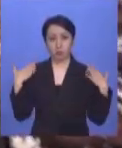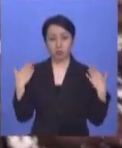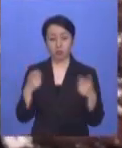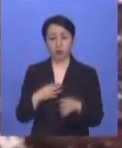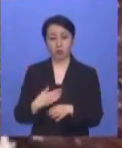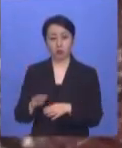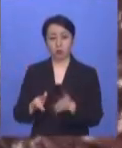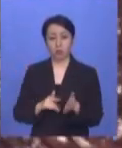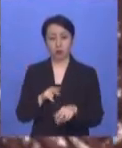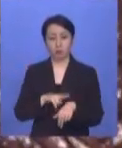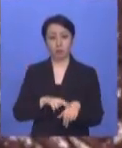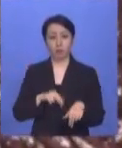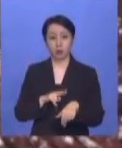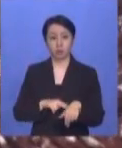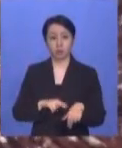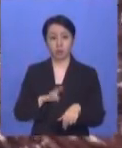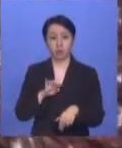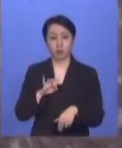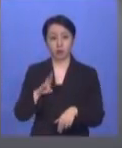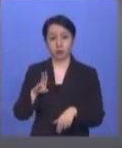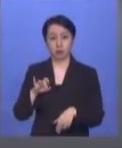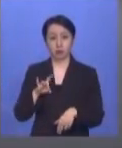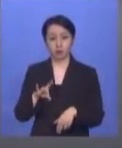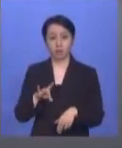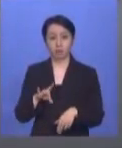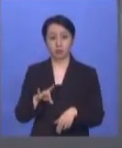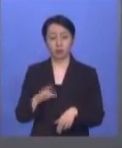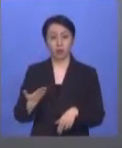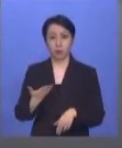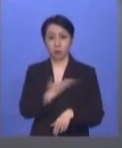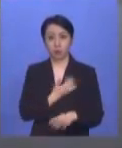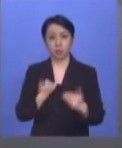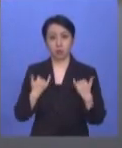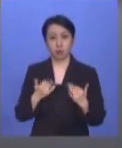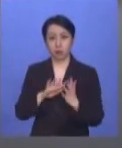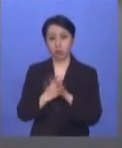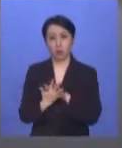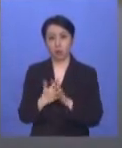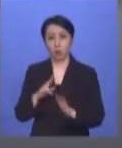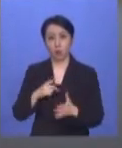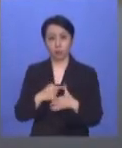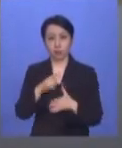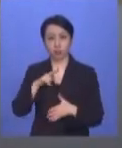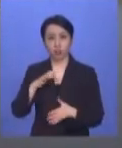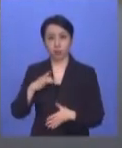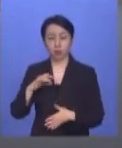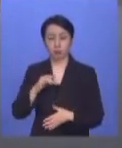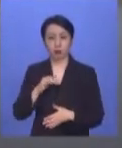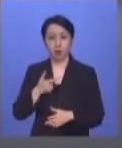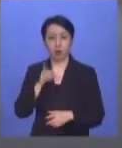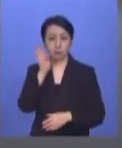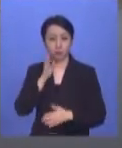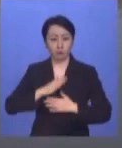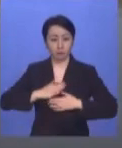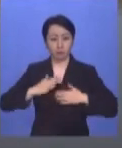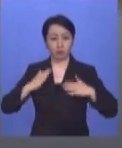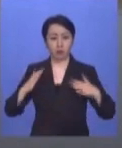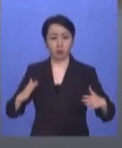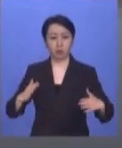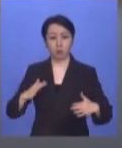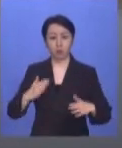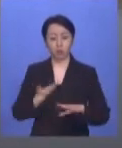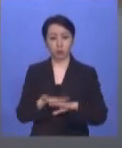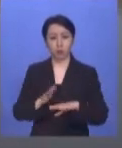районного отделения полиции ржаном октановым в основном У нас вот село Черниговка сильно вода пришла там